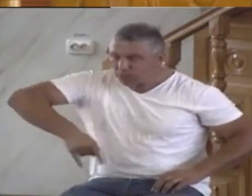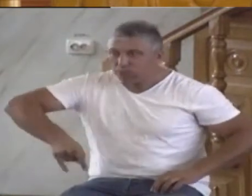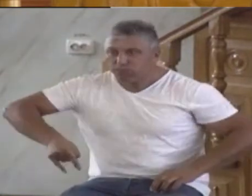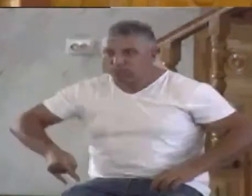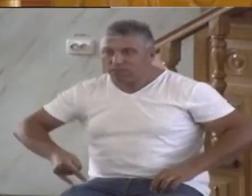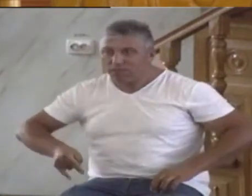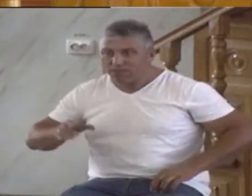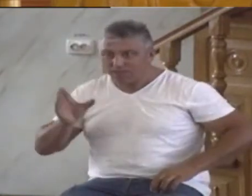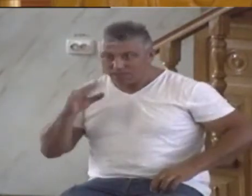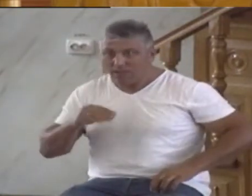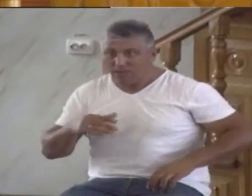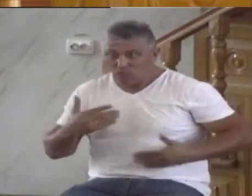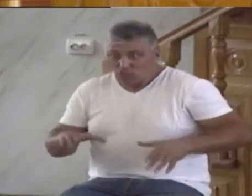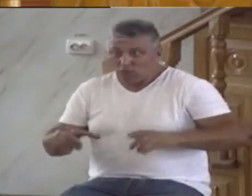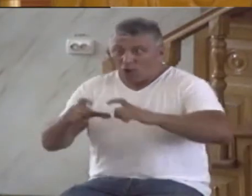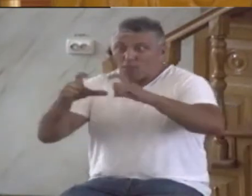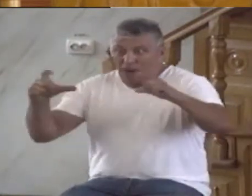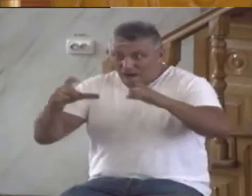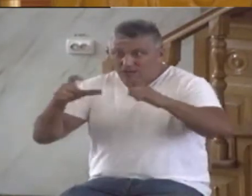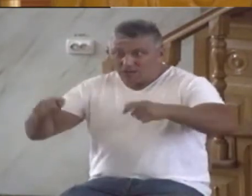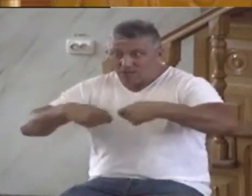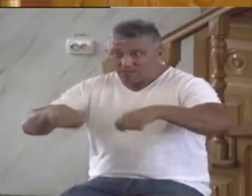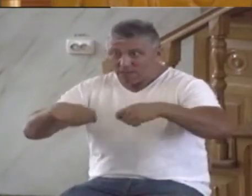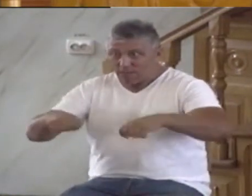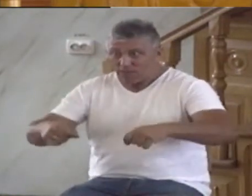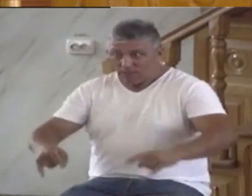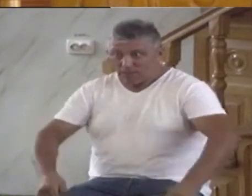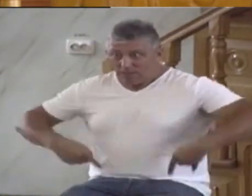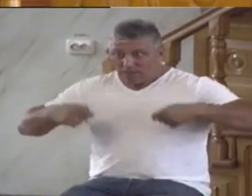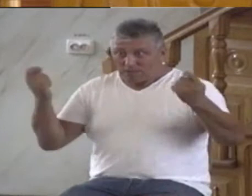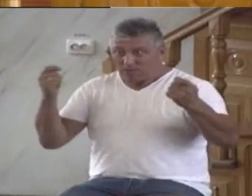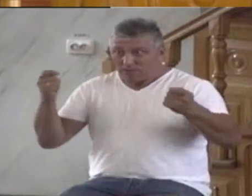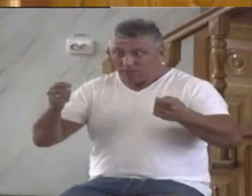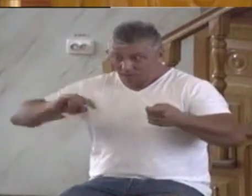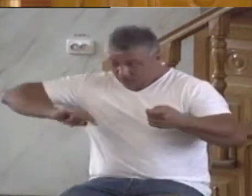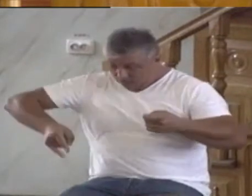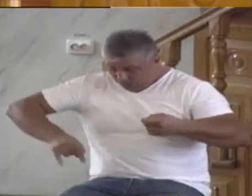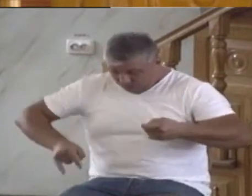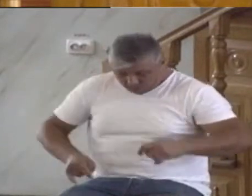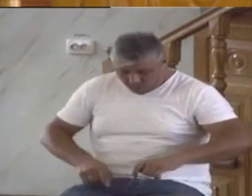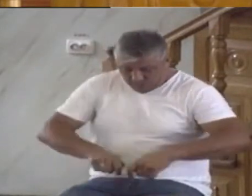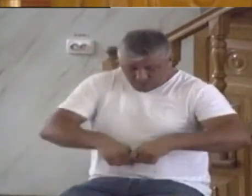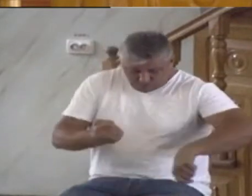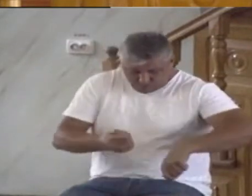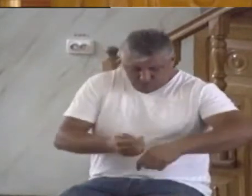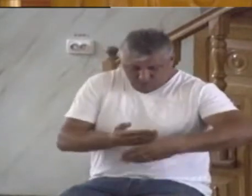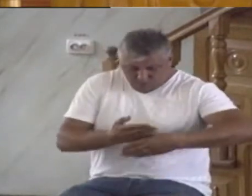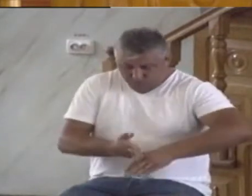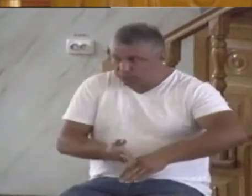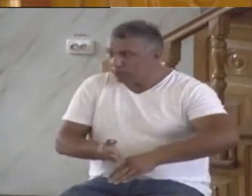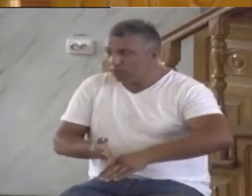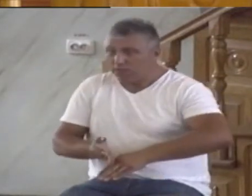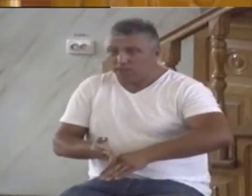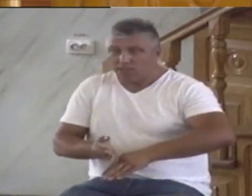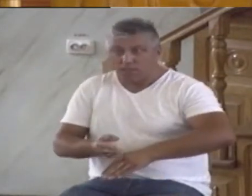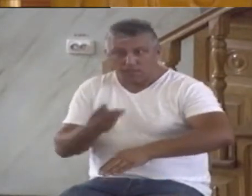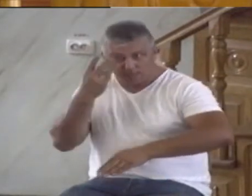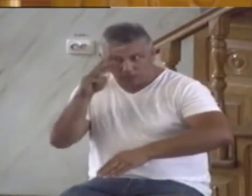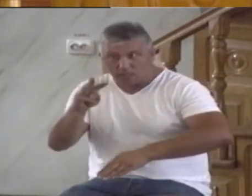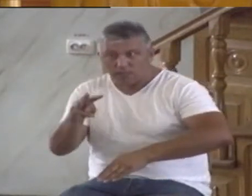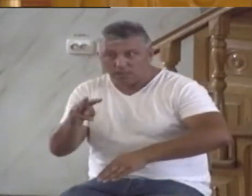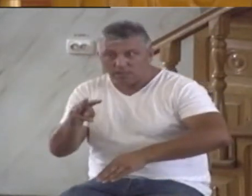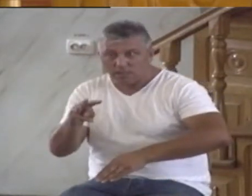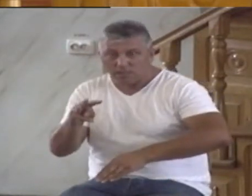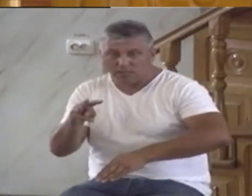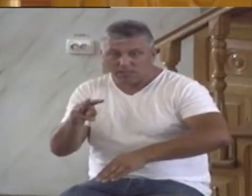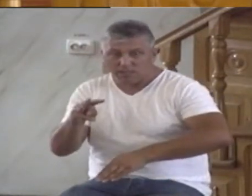Иоанн Креститель был не таким. Его скромность в одежде не была выбранным